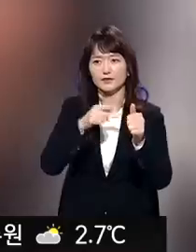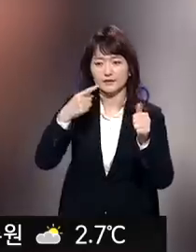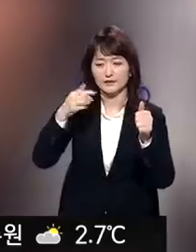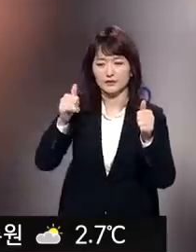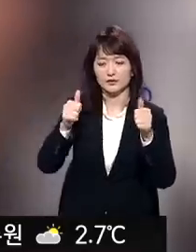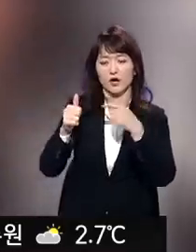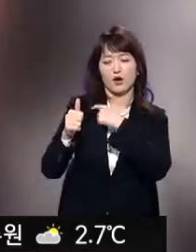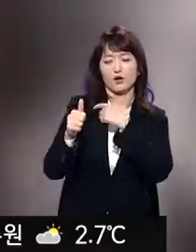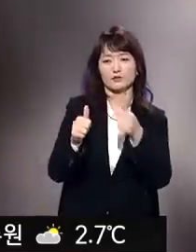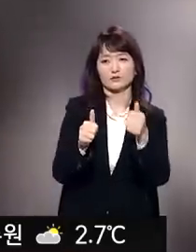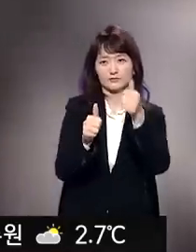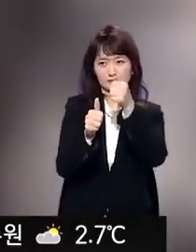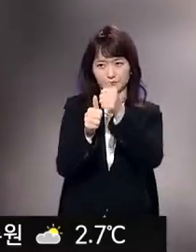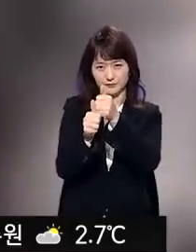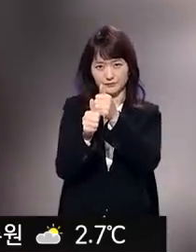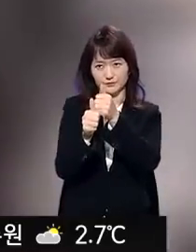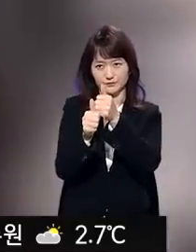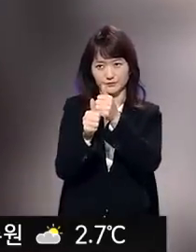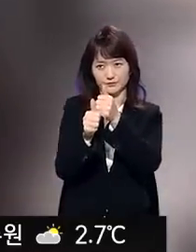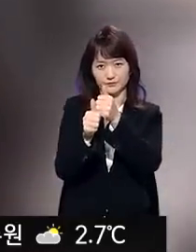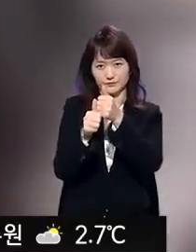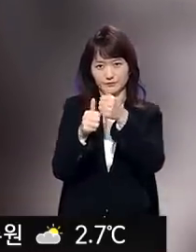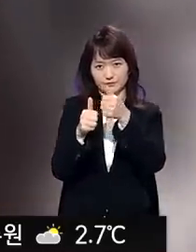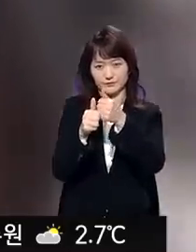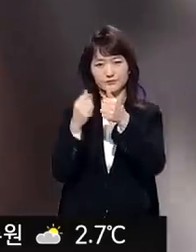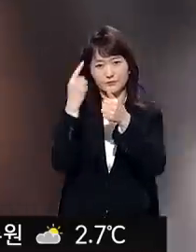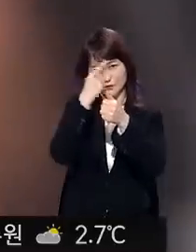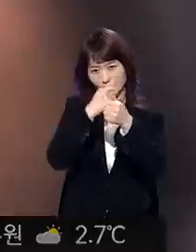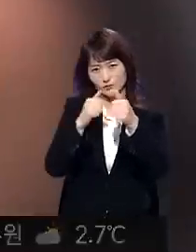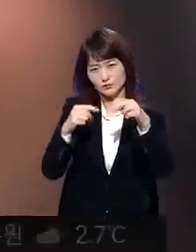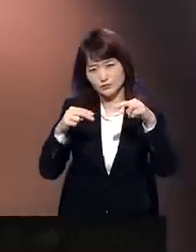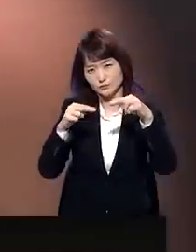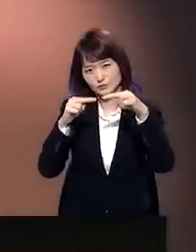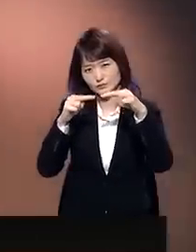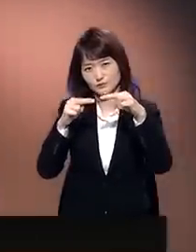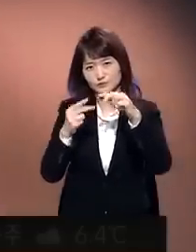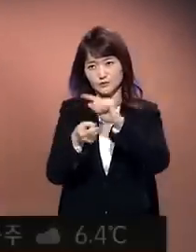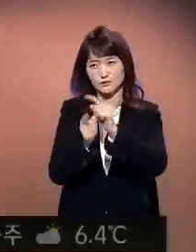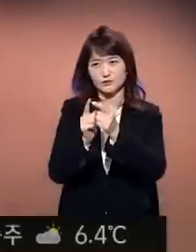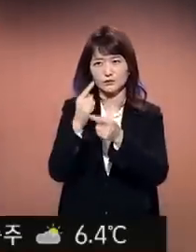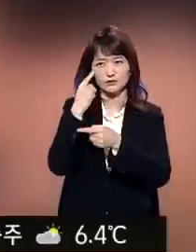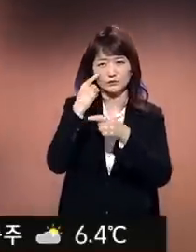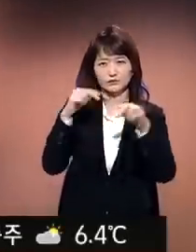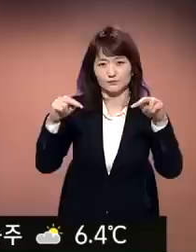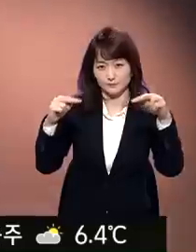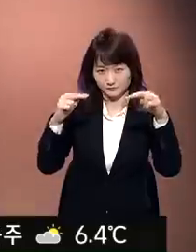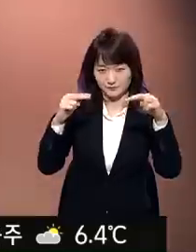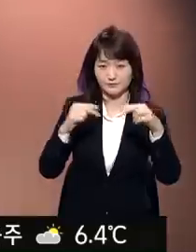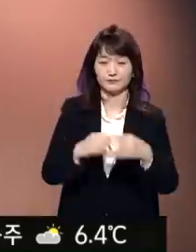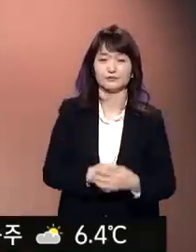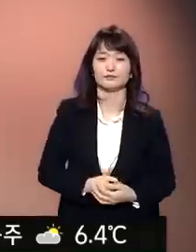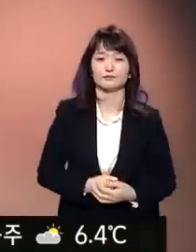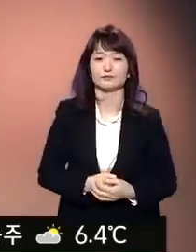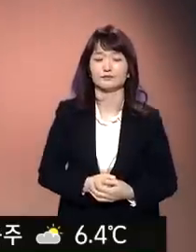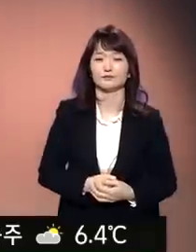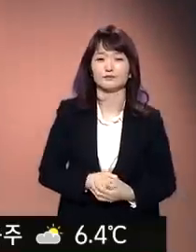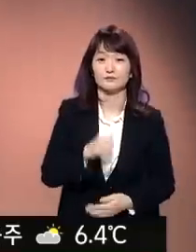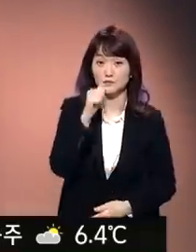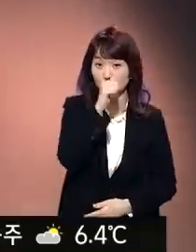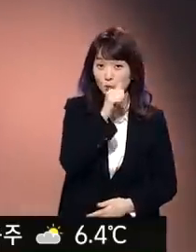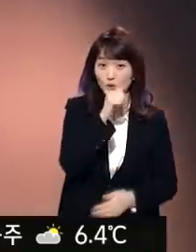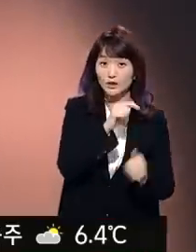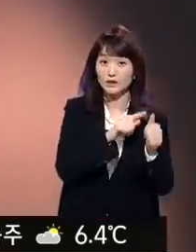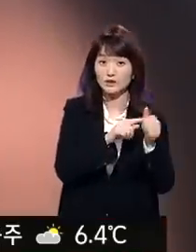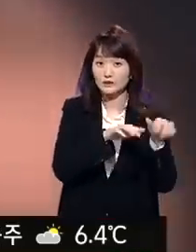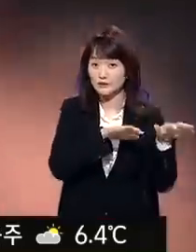있네요. 소방관의 냄새를 킁킁 맡으면서 얼굴도 들이대기도 하면서 서로의 눈을 맞추기도 합니다. 이